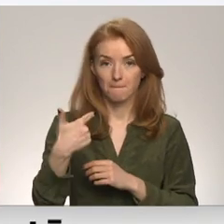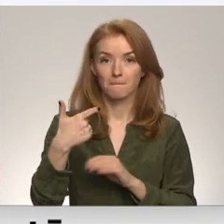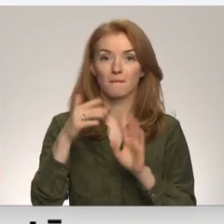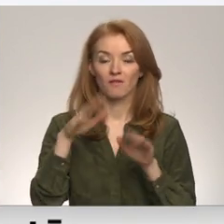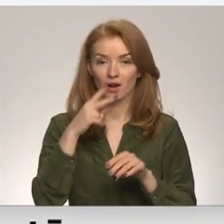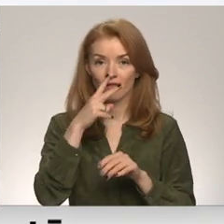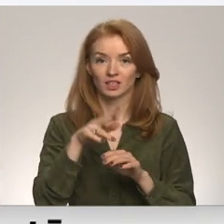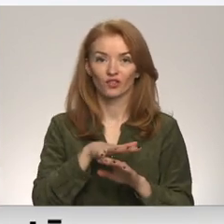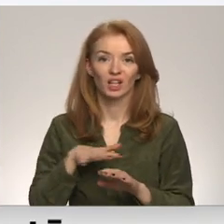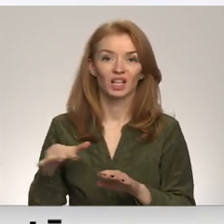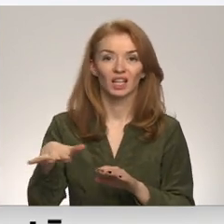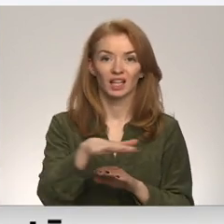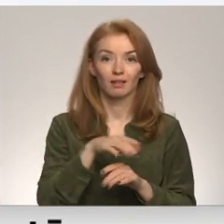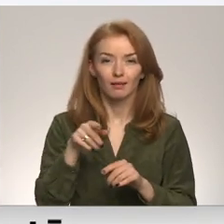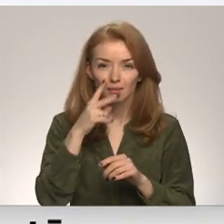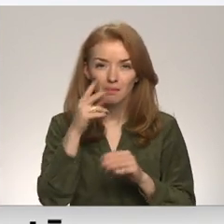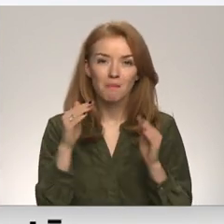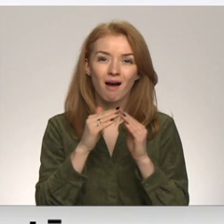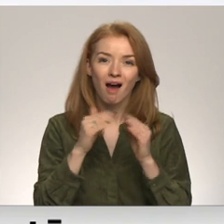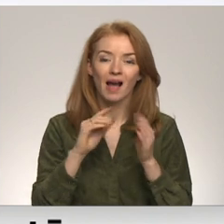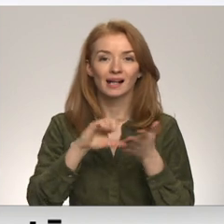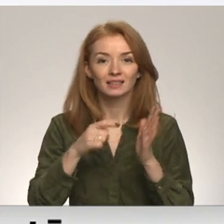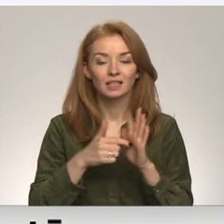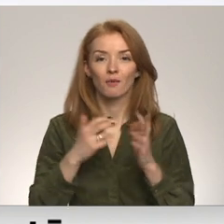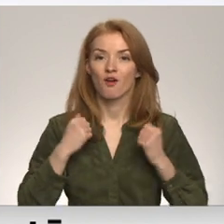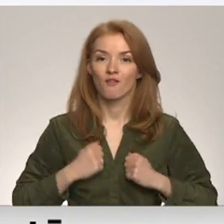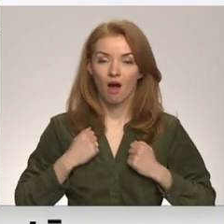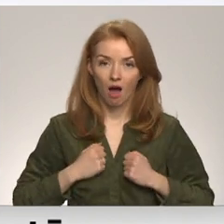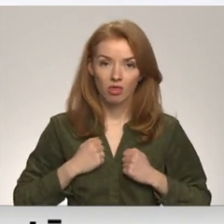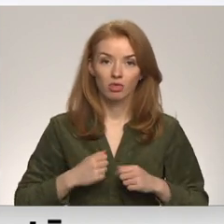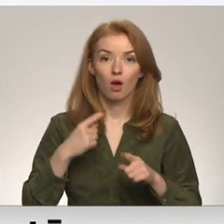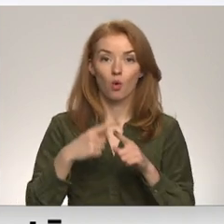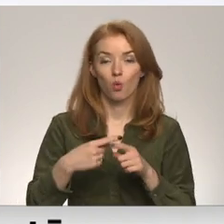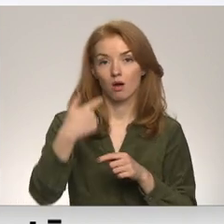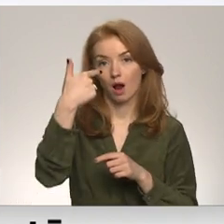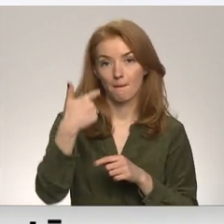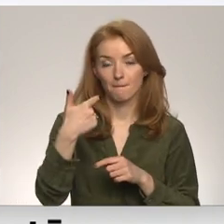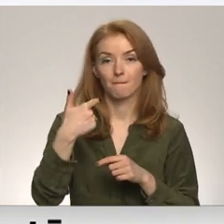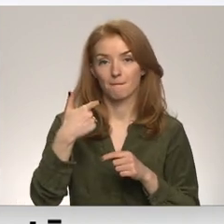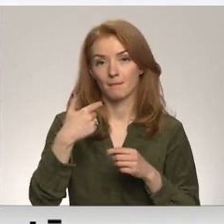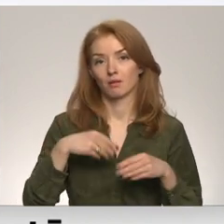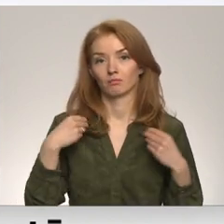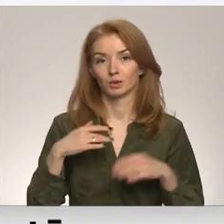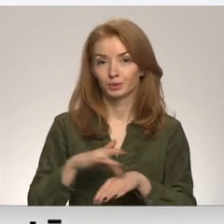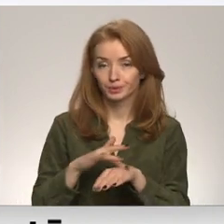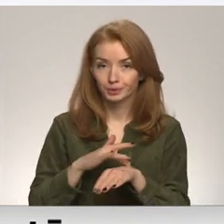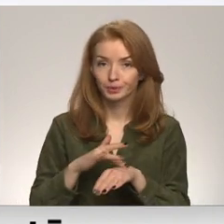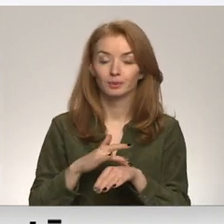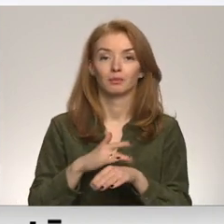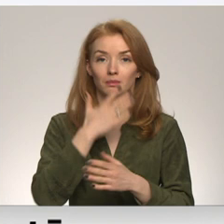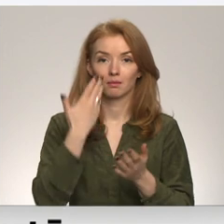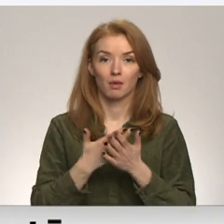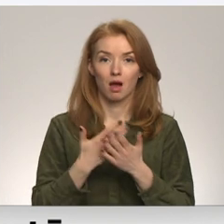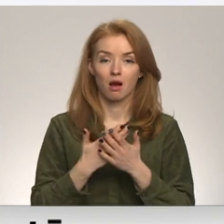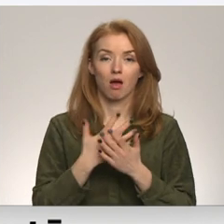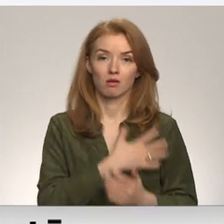tā vīdē aiz muguras, viņš ir mājās savā istabā, vanas istabā, un kameras priekšā viņš ir izģērbies, izrādījis